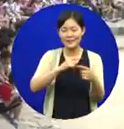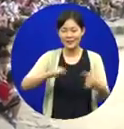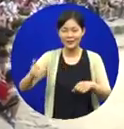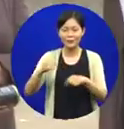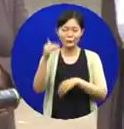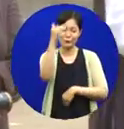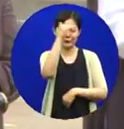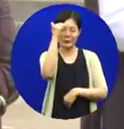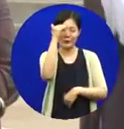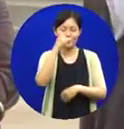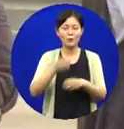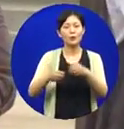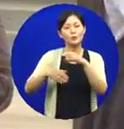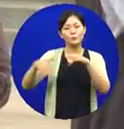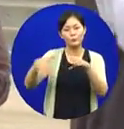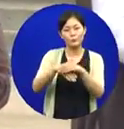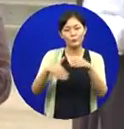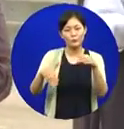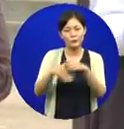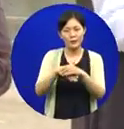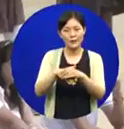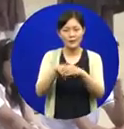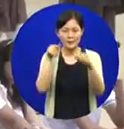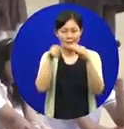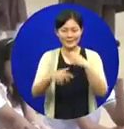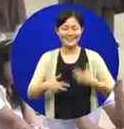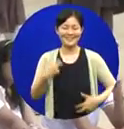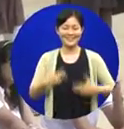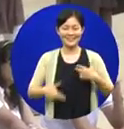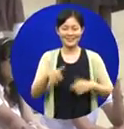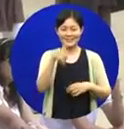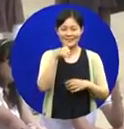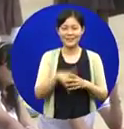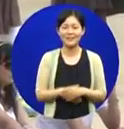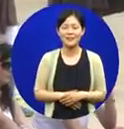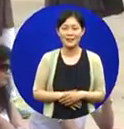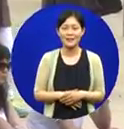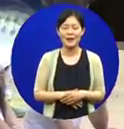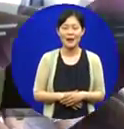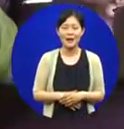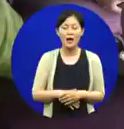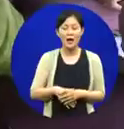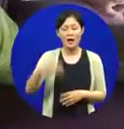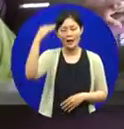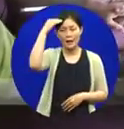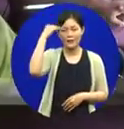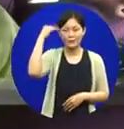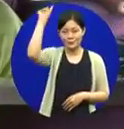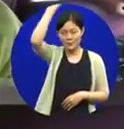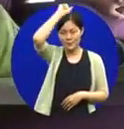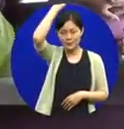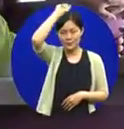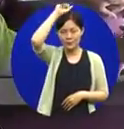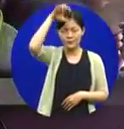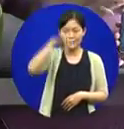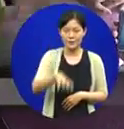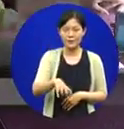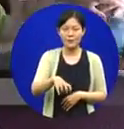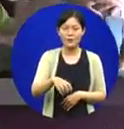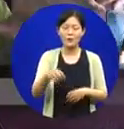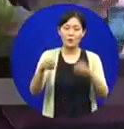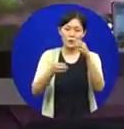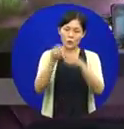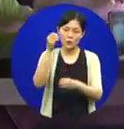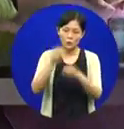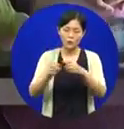신명나는 사물놀이를 구경하며 문화유적 답사의 흥겨움 더 더해지는데요. 네, 여러분, 이 한국 민속촌에서